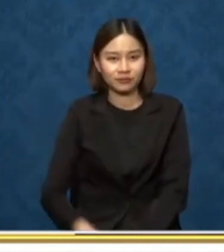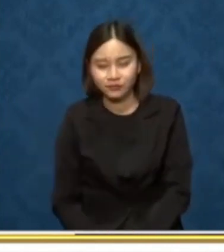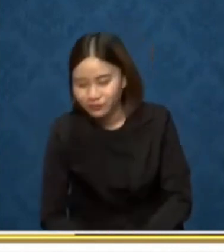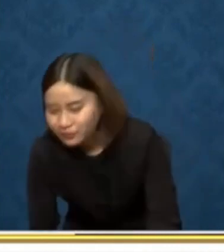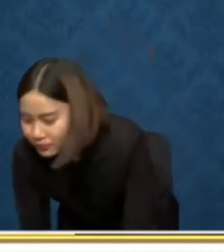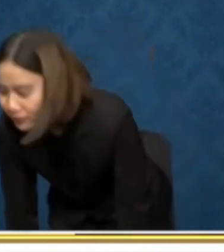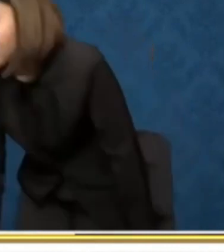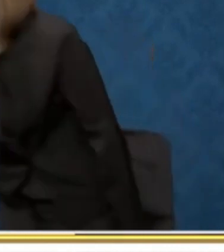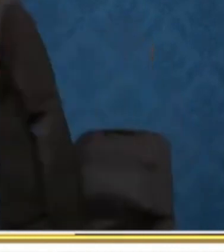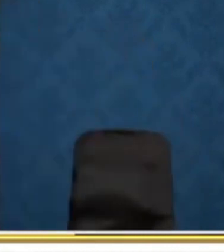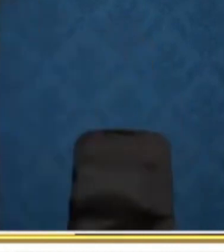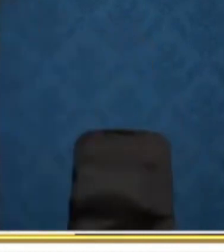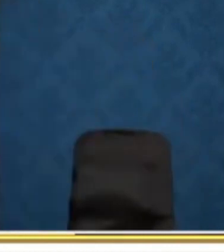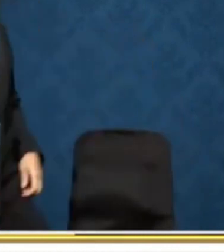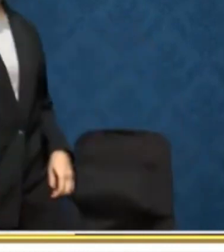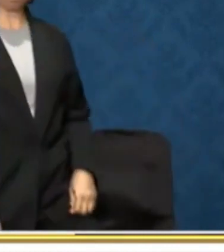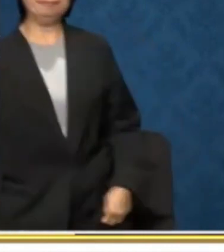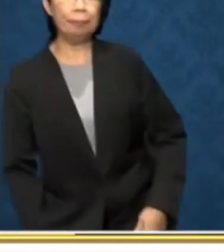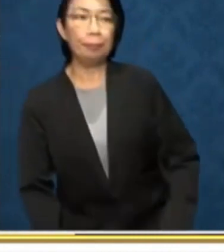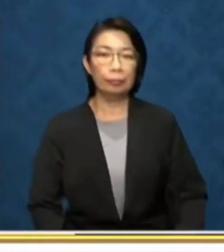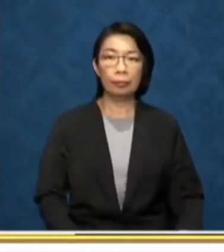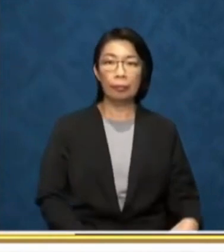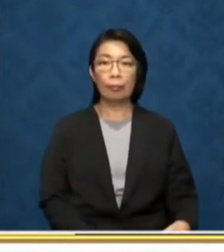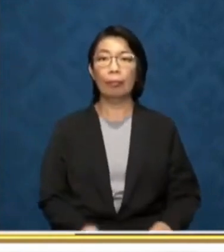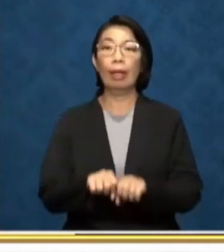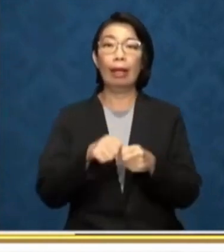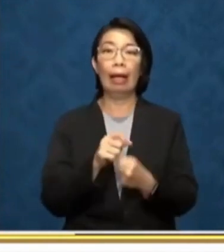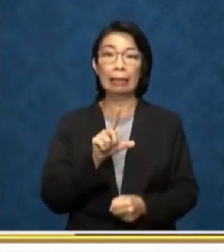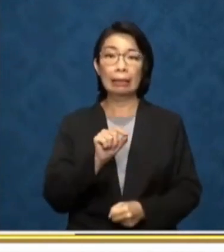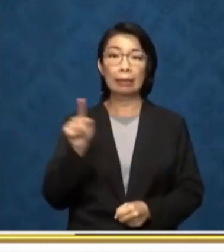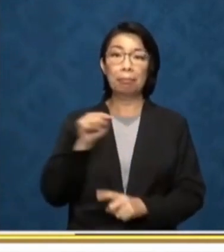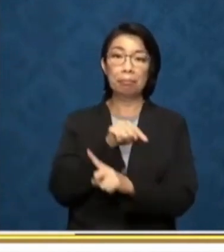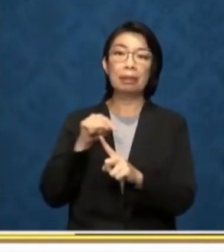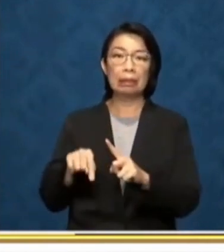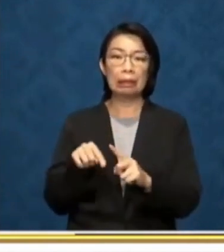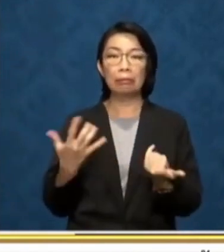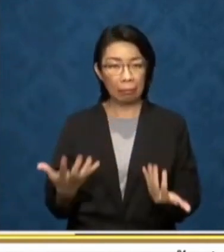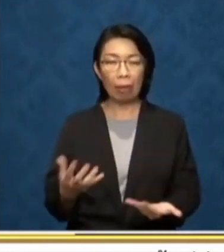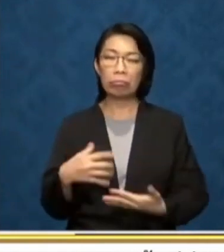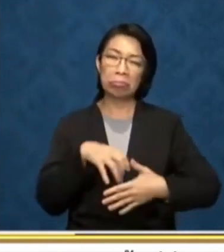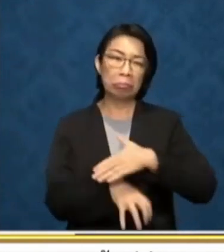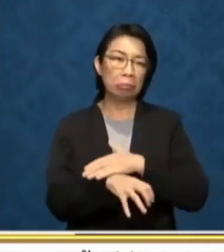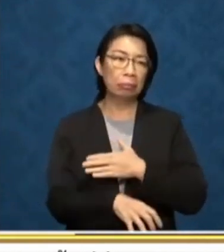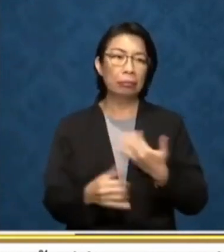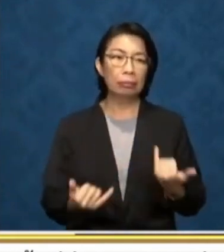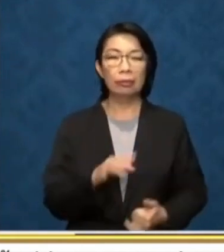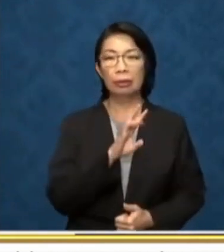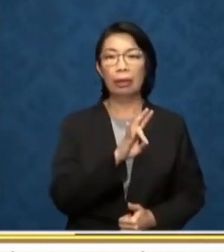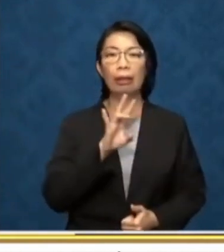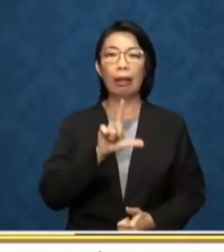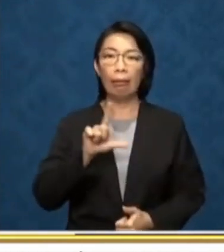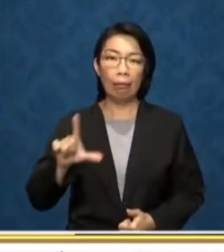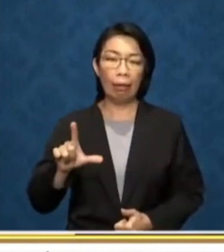3,000 เจ้า3,000,000,000เนี่ยเขาบอกกินแค่ 20% นี่ก็ประมาณ7,000,000,000เก็บภาษีจาก20 จาก7,000,000,000